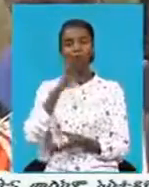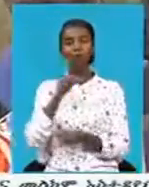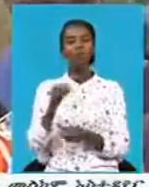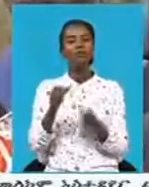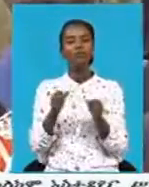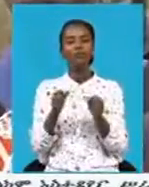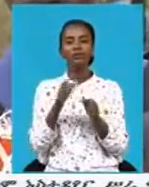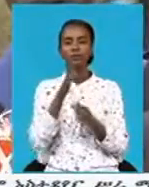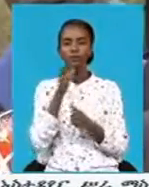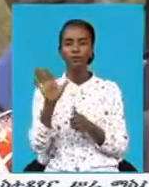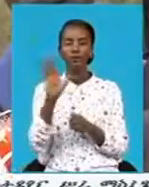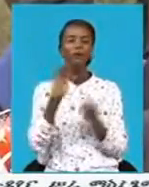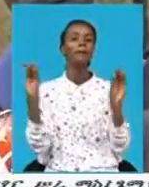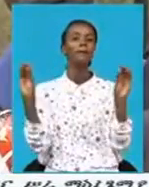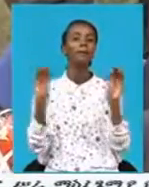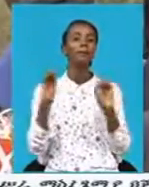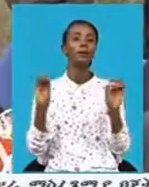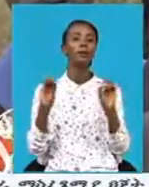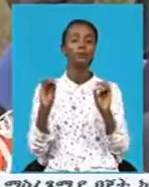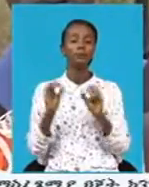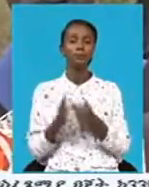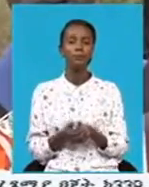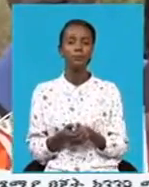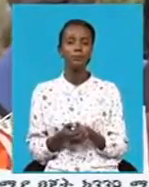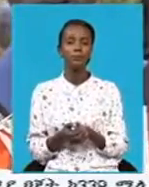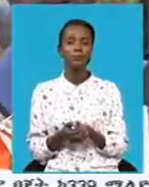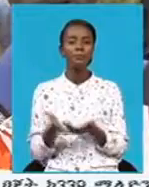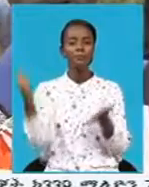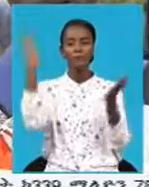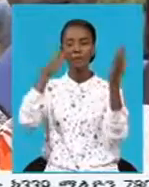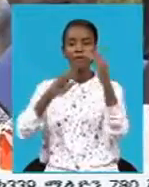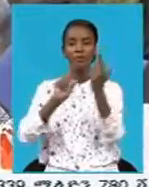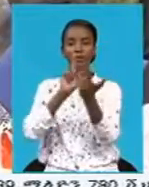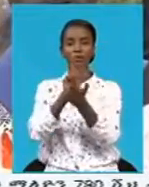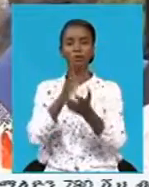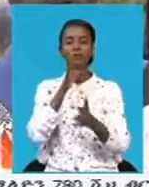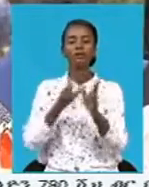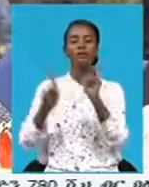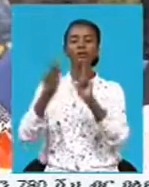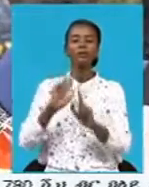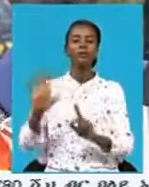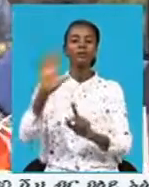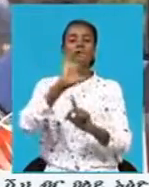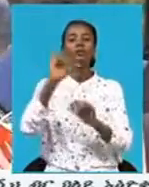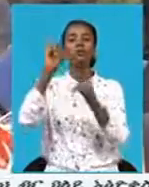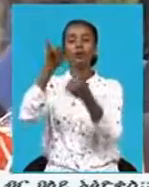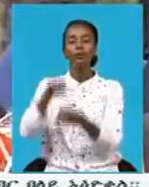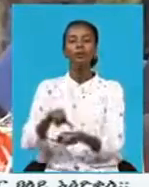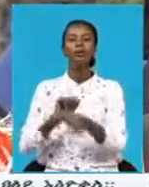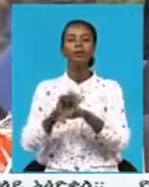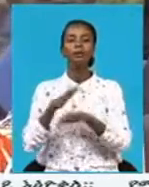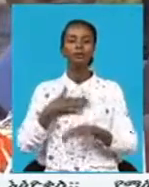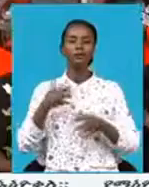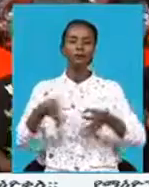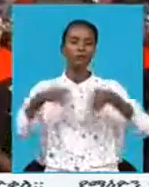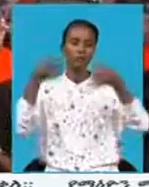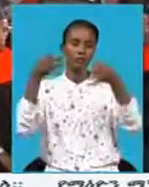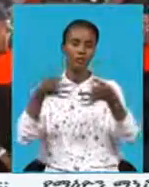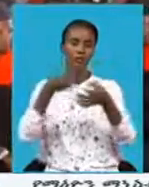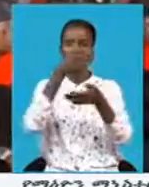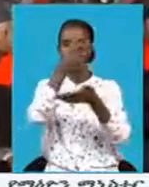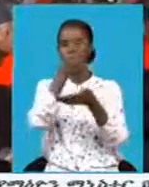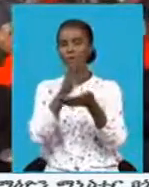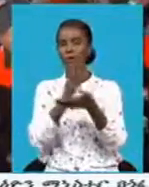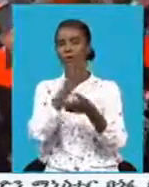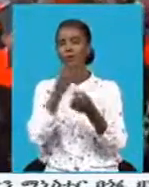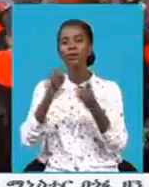ሳትሰስቱ ምንም ችግር ሳይገጥማችሁ ለህብረተሰቦቻችሁ እንድታውሉ መልእክትን አሳላልፋለሁ። ተመራቂዎችም